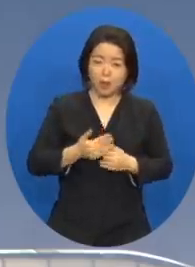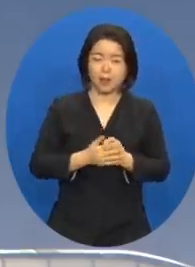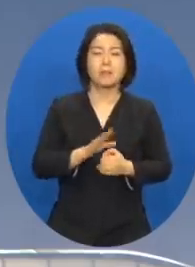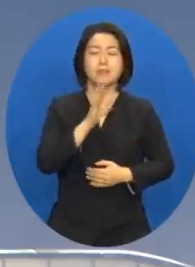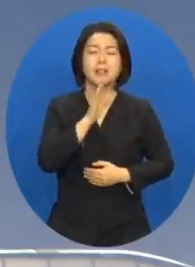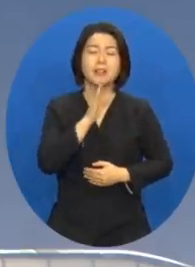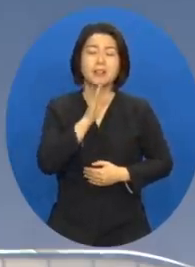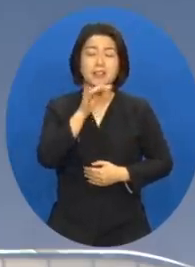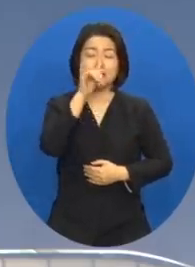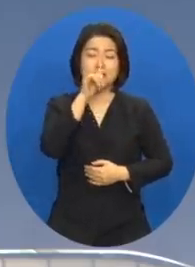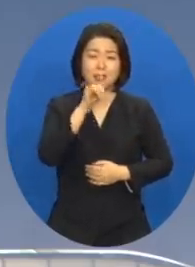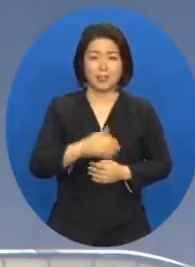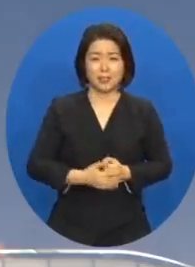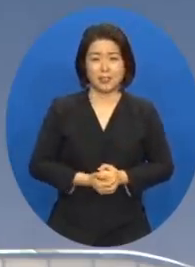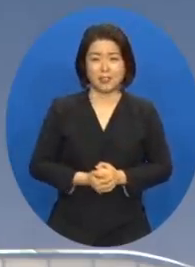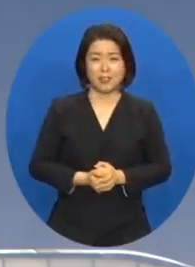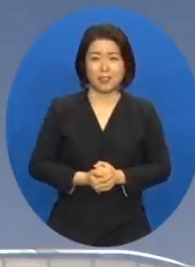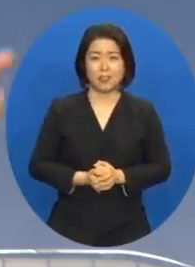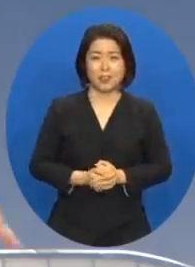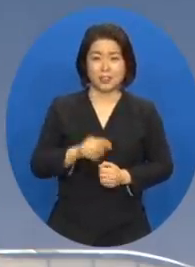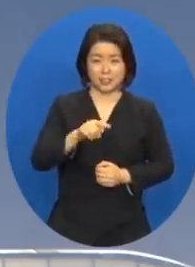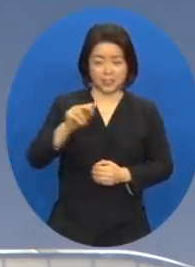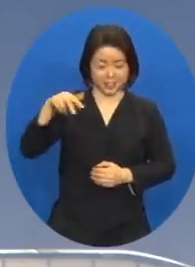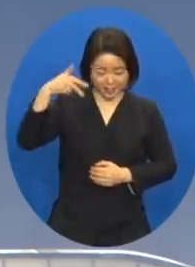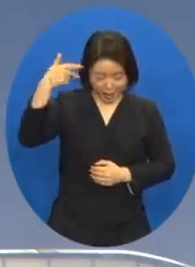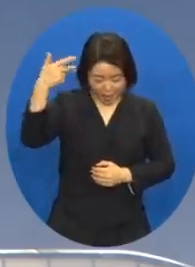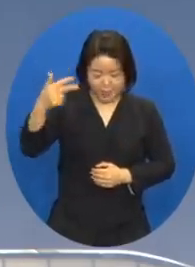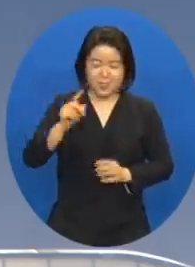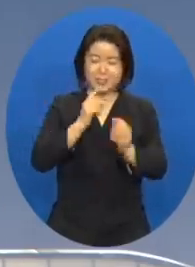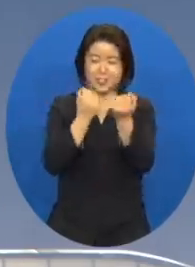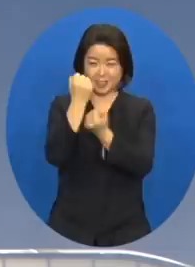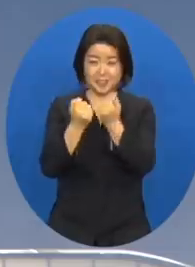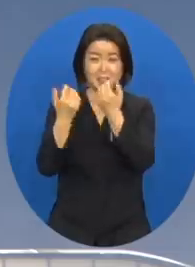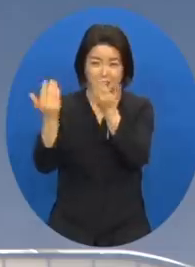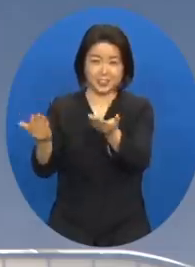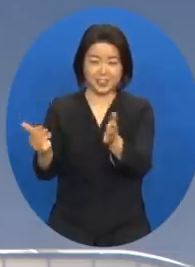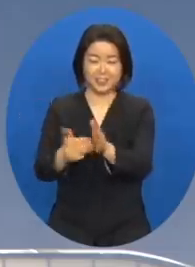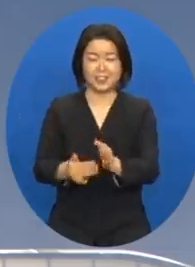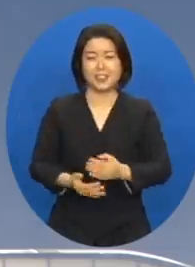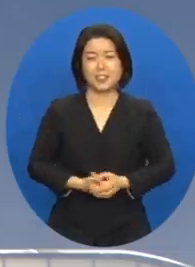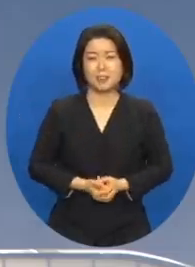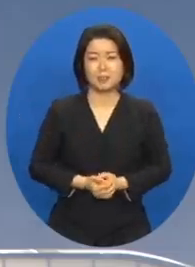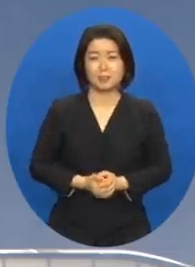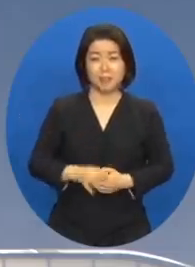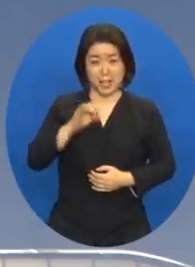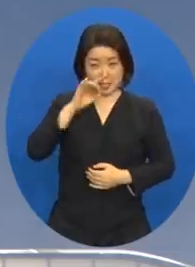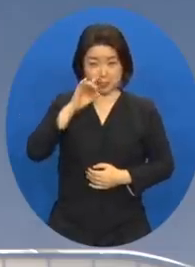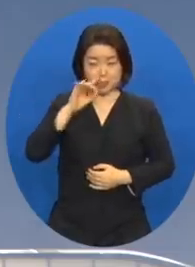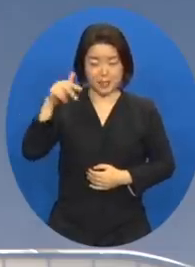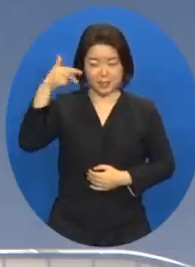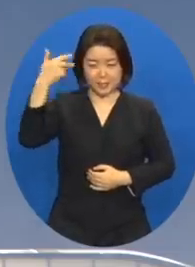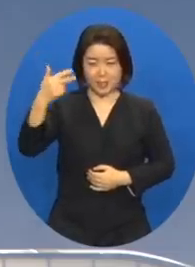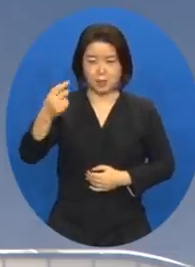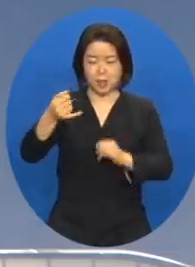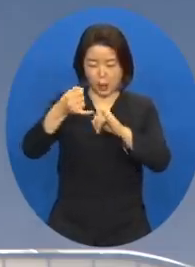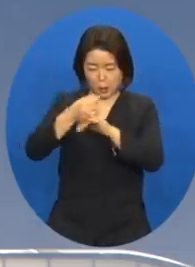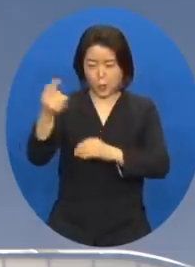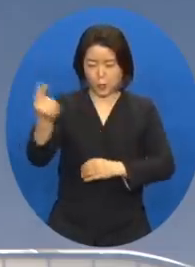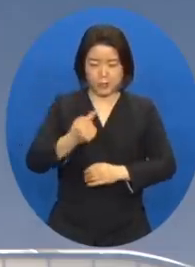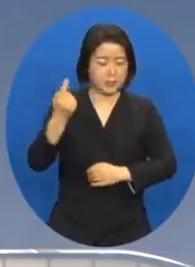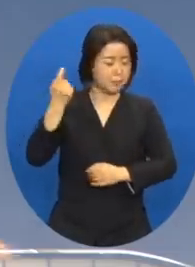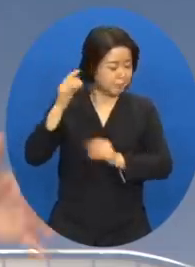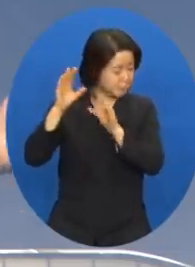있어요. 그건 다음 주에 말씀드릴게요. 네. 궁금하시면 다음 주에 오셔서